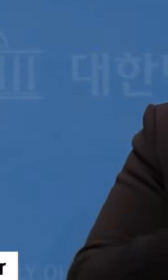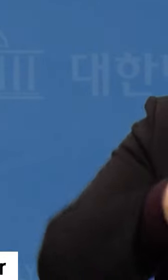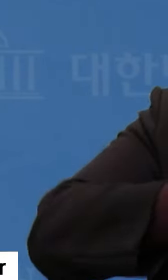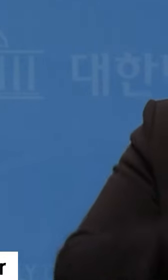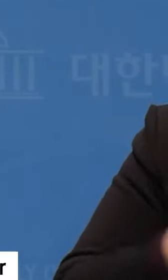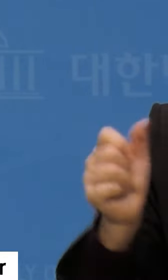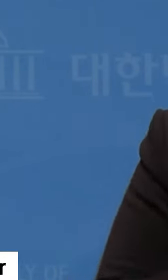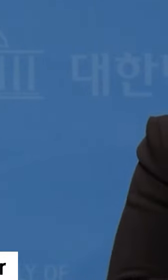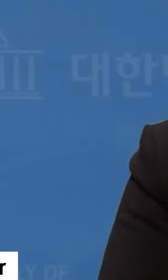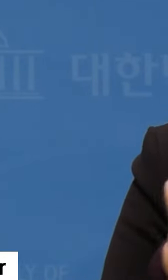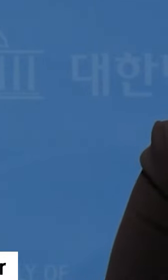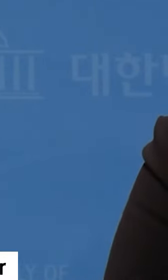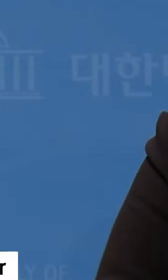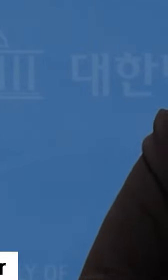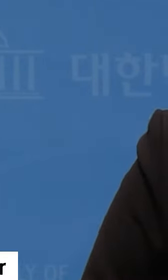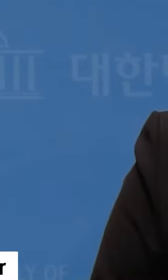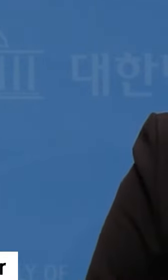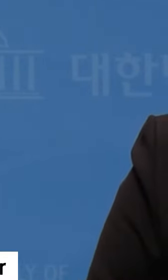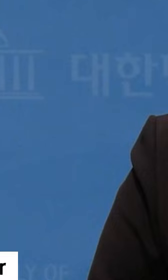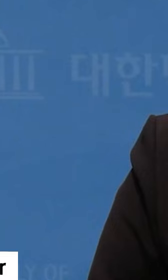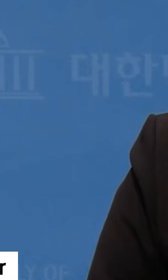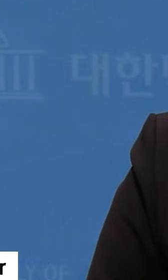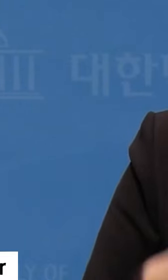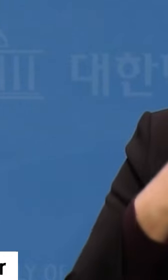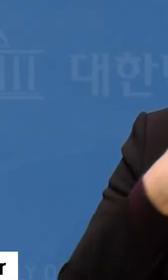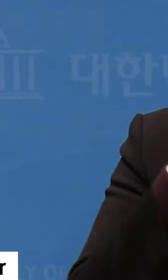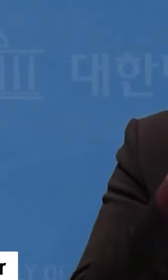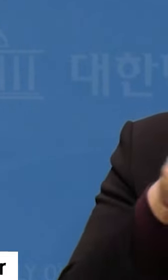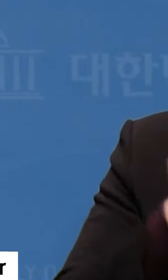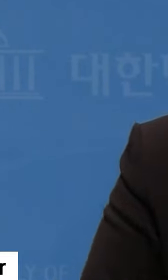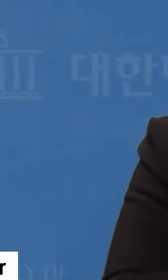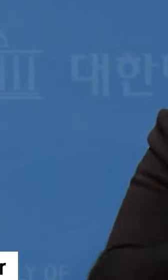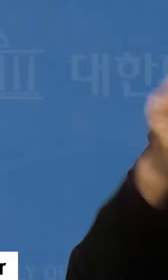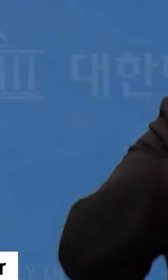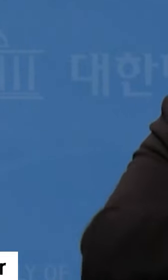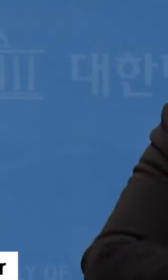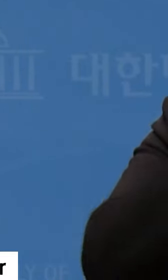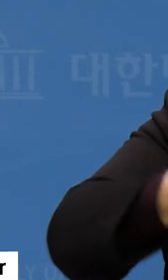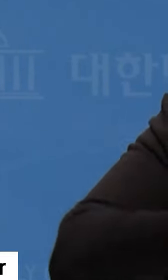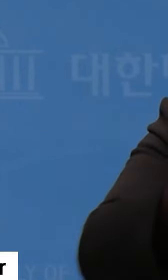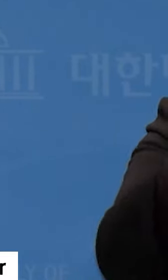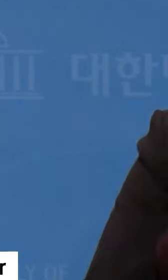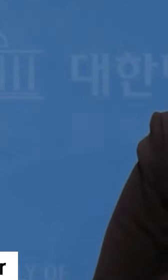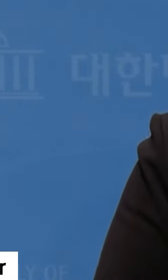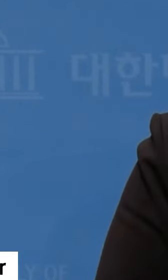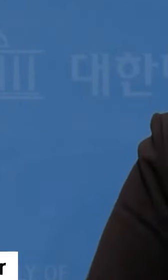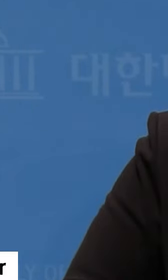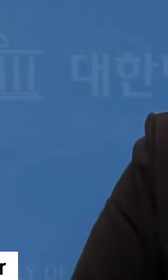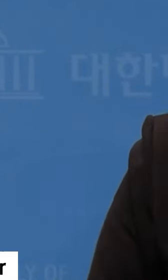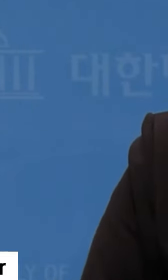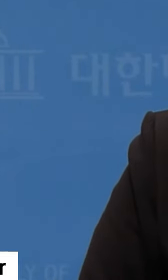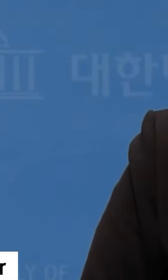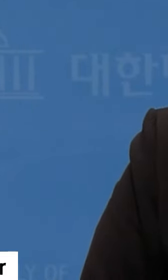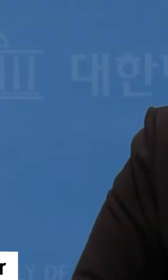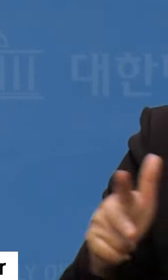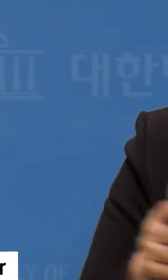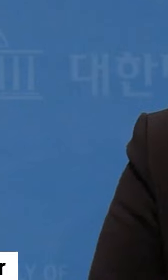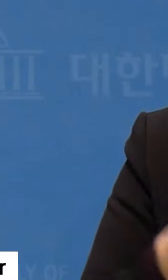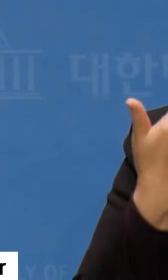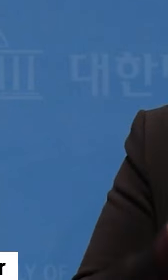임하겠습니다. 저의 비전과 열정을 믿어주십시오. 지금까지 한눈 팔지